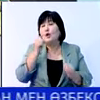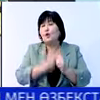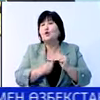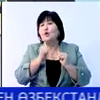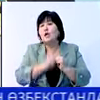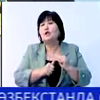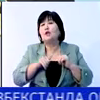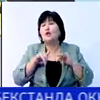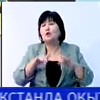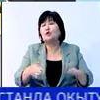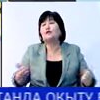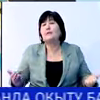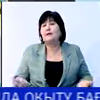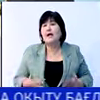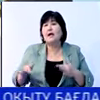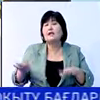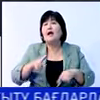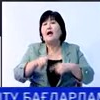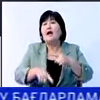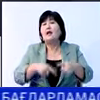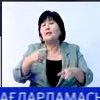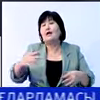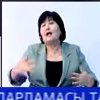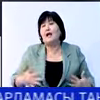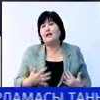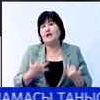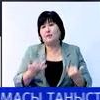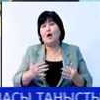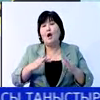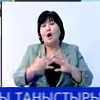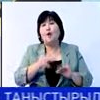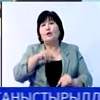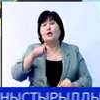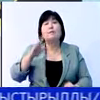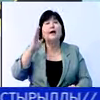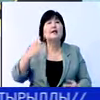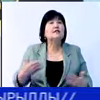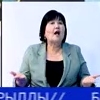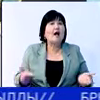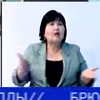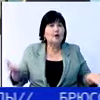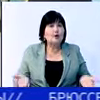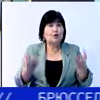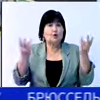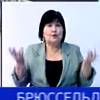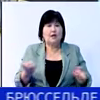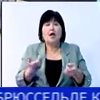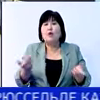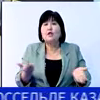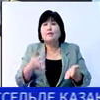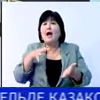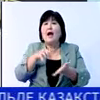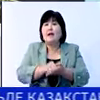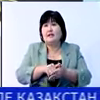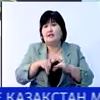жүргізіліп отырған тыныс тіршілігіне арман қарай дем беру. Осы ауыл еңбеккерлерін біз келешекте қалай көтеруіміз керек? Бұлар немен айналысып